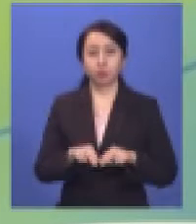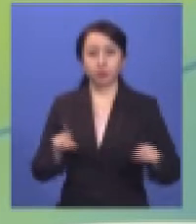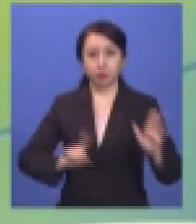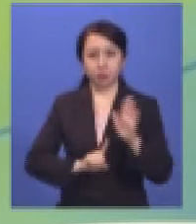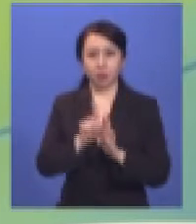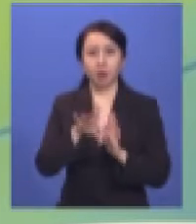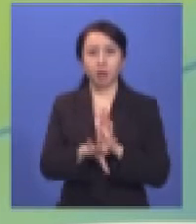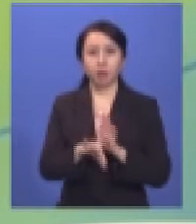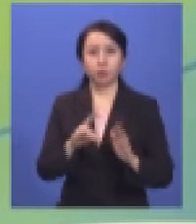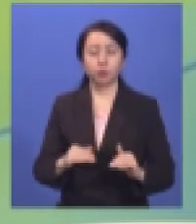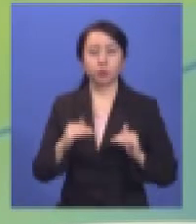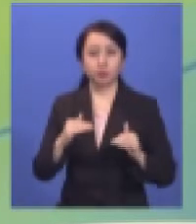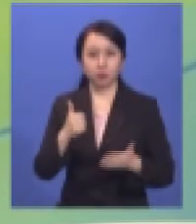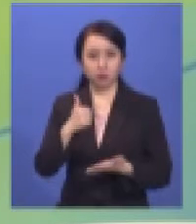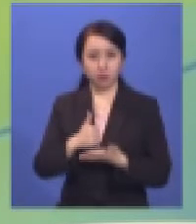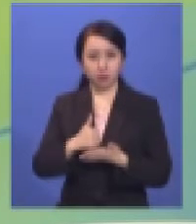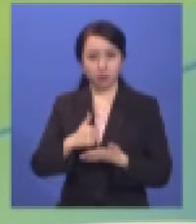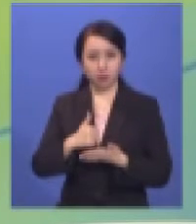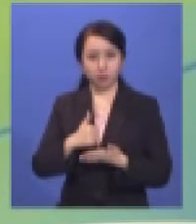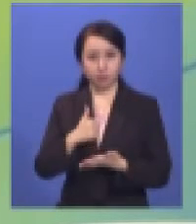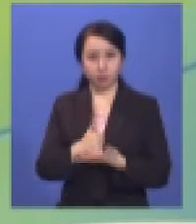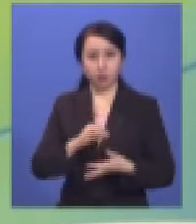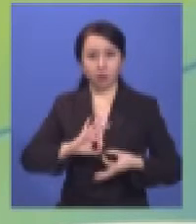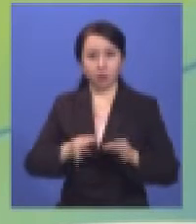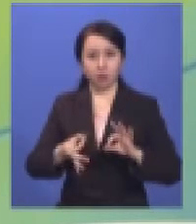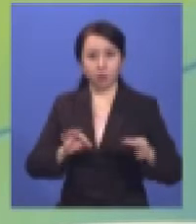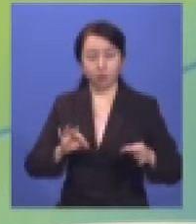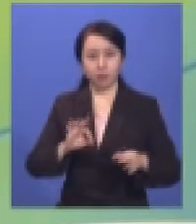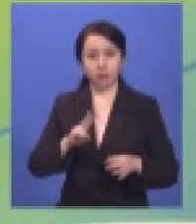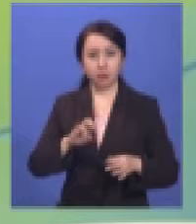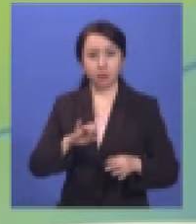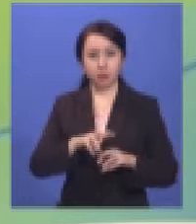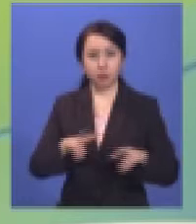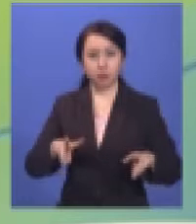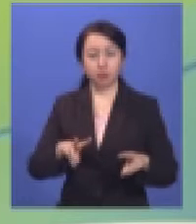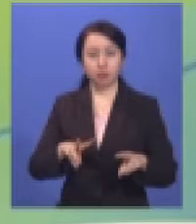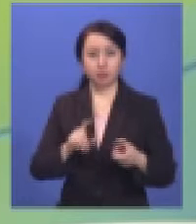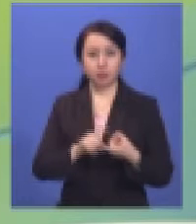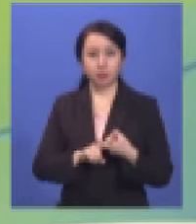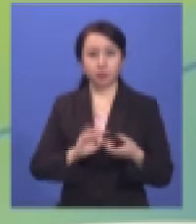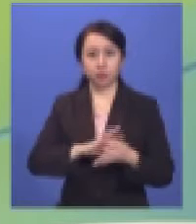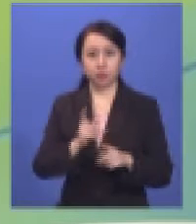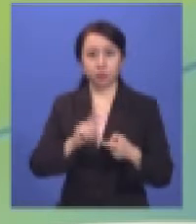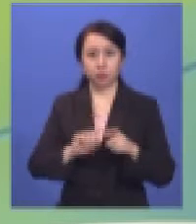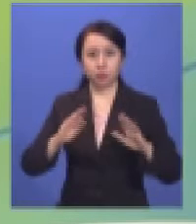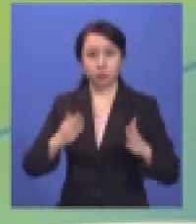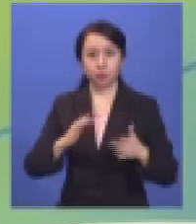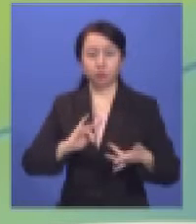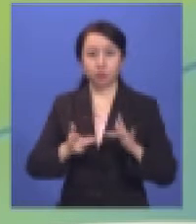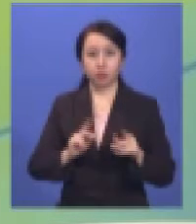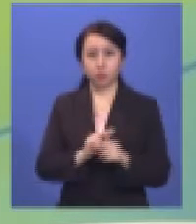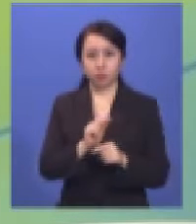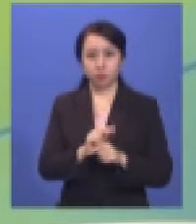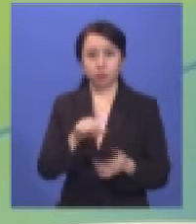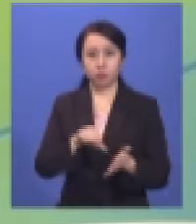Петропавловске стартовал отборочный этап президентской олимпиады по предметам естественно-математического цикла. В связи с эпидемиологической ситуацией проходит